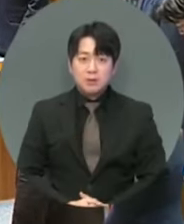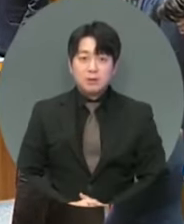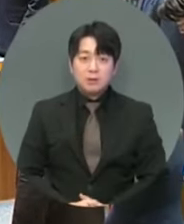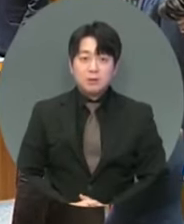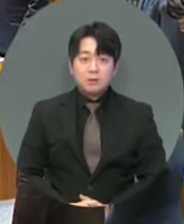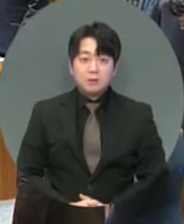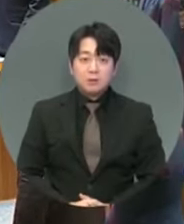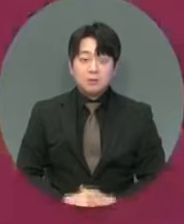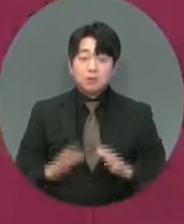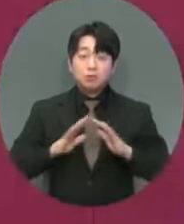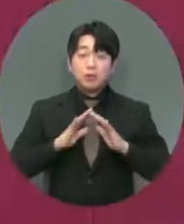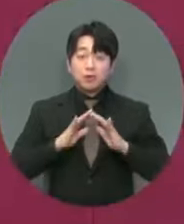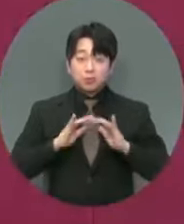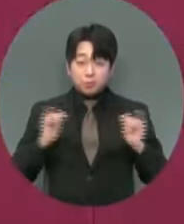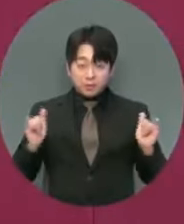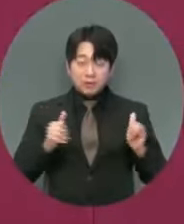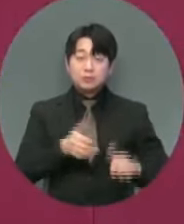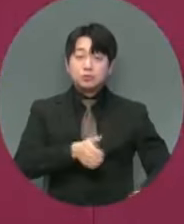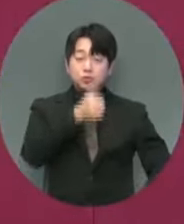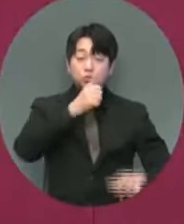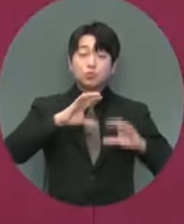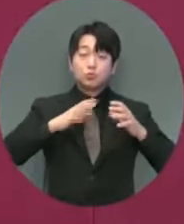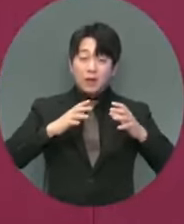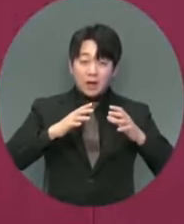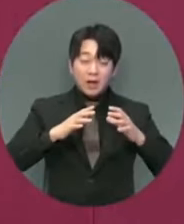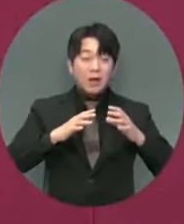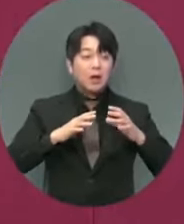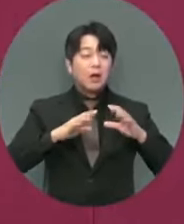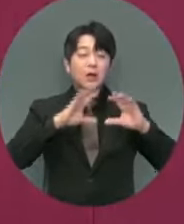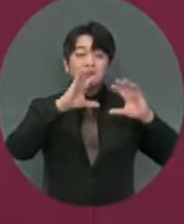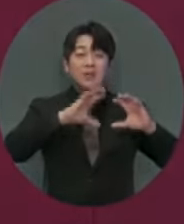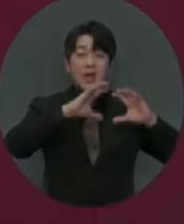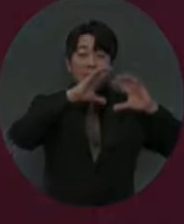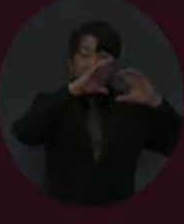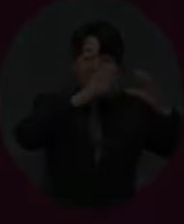대한민국이 전 세계의 세계 시민들이 기다리고 있습니다.